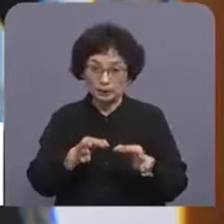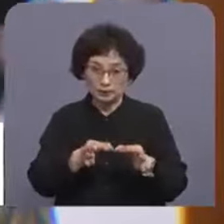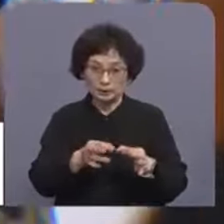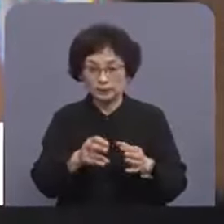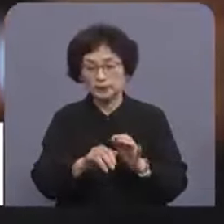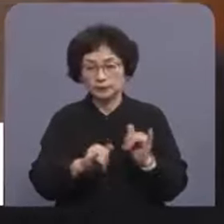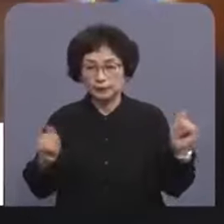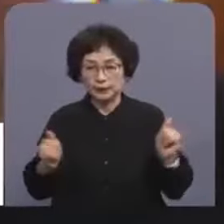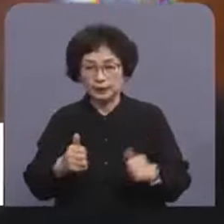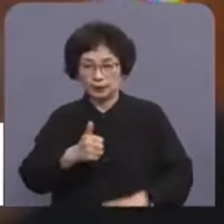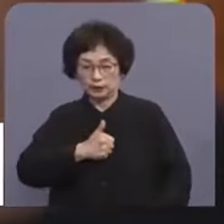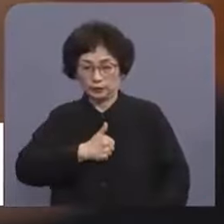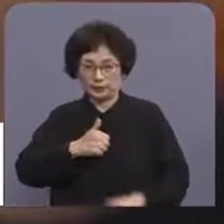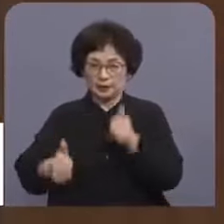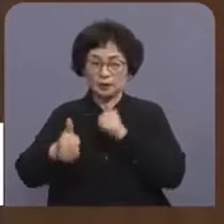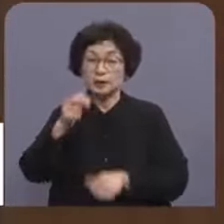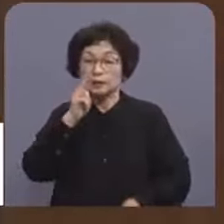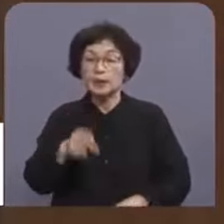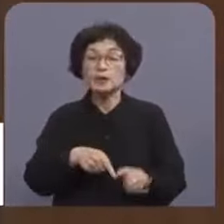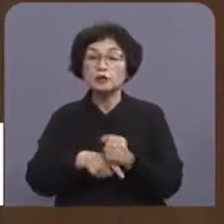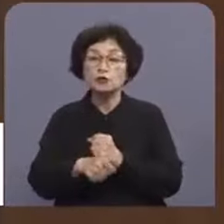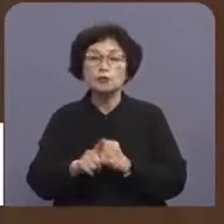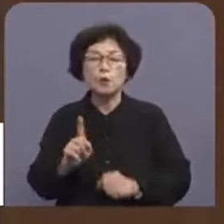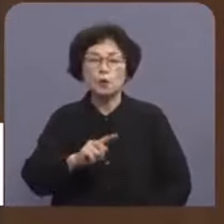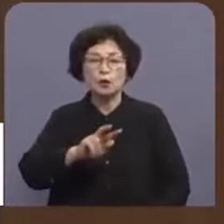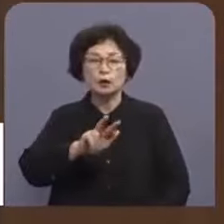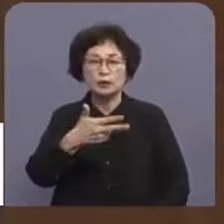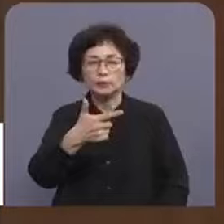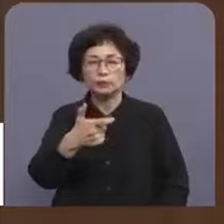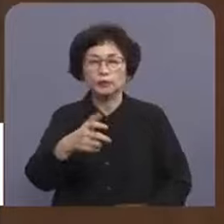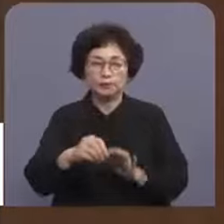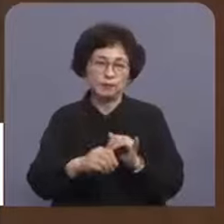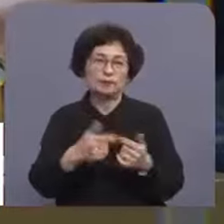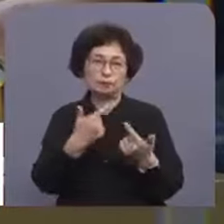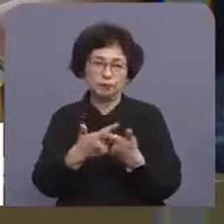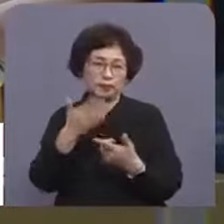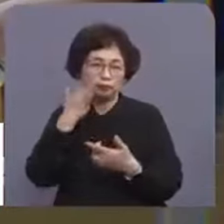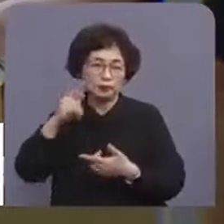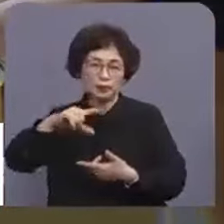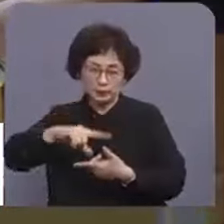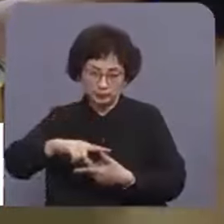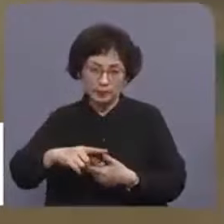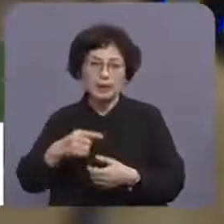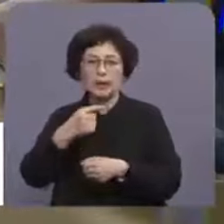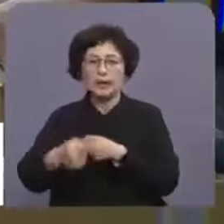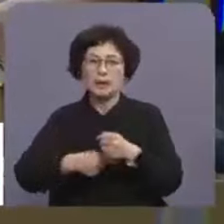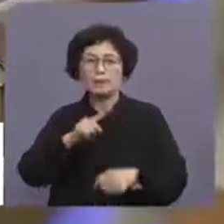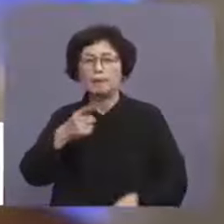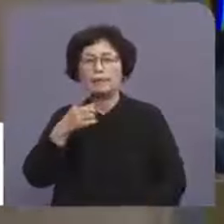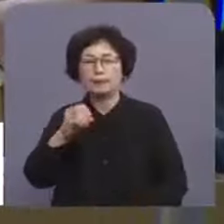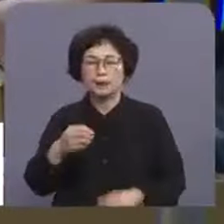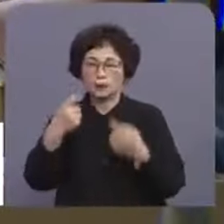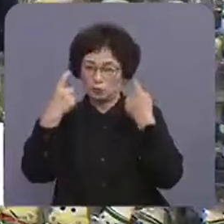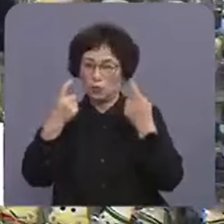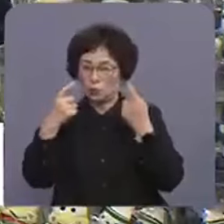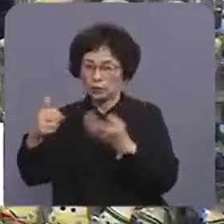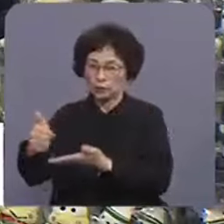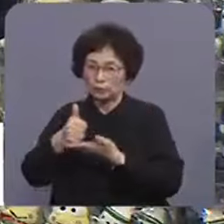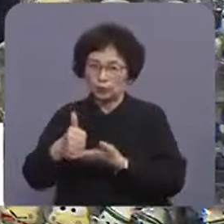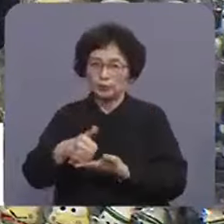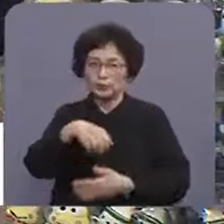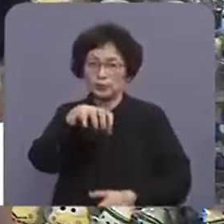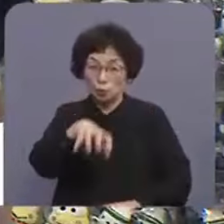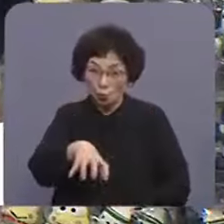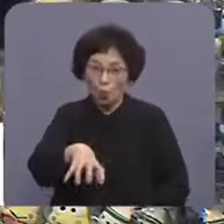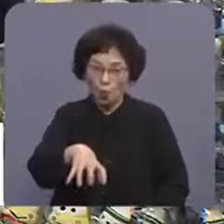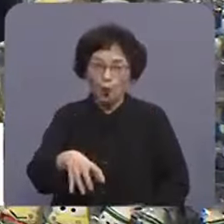자존심을 건 경쟁을 벌이는 이유는 760만 부울경 소비자는 물론 한 해 100만 명이 넘는 관광객이 찾는